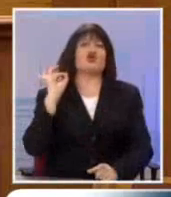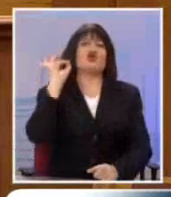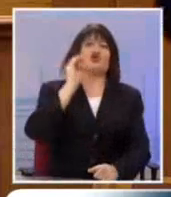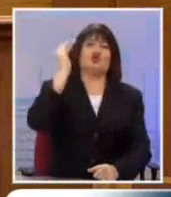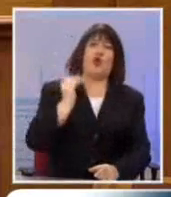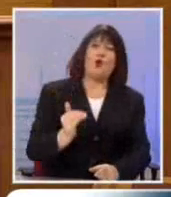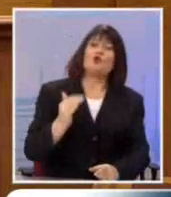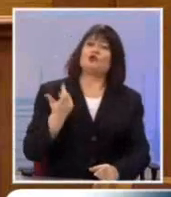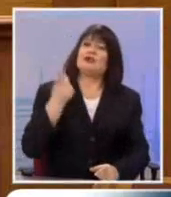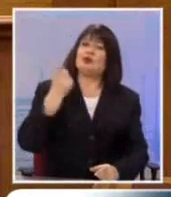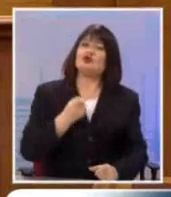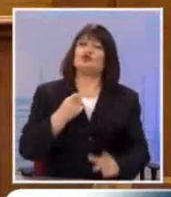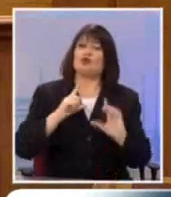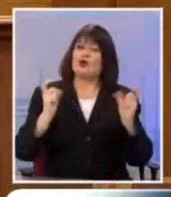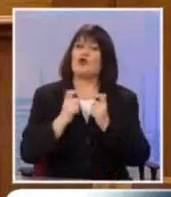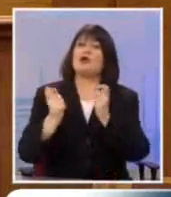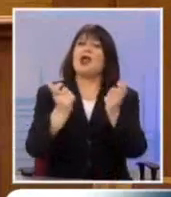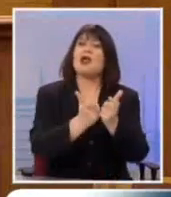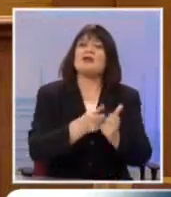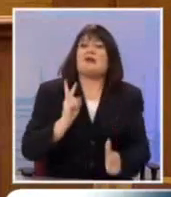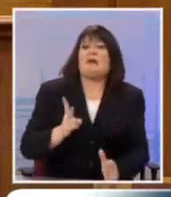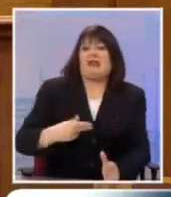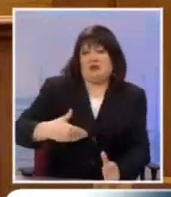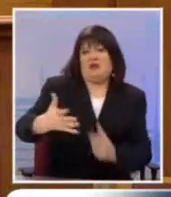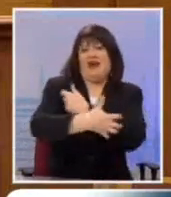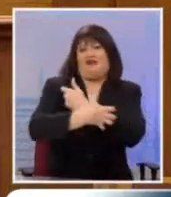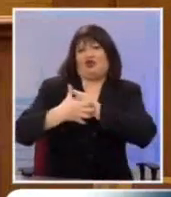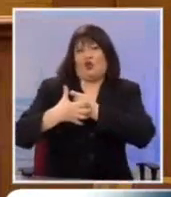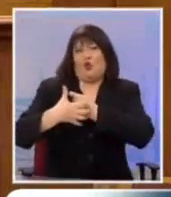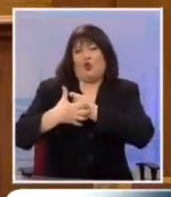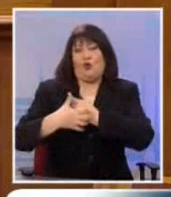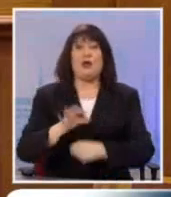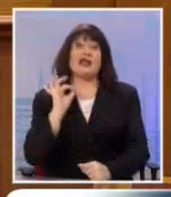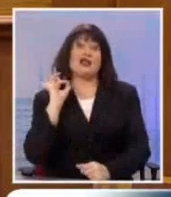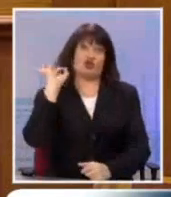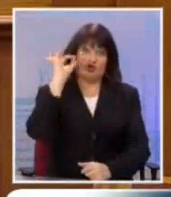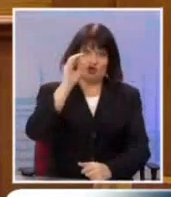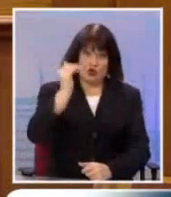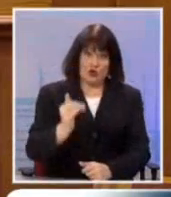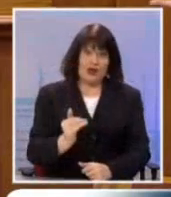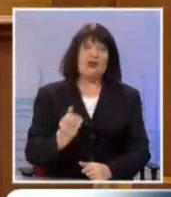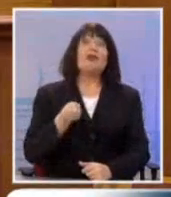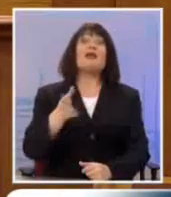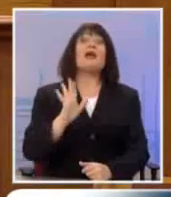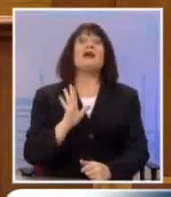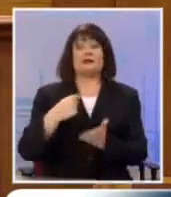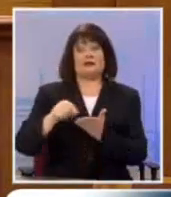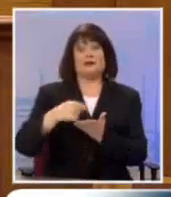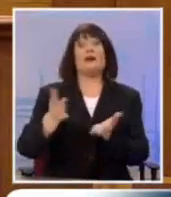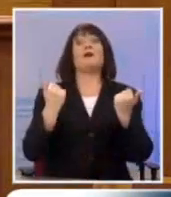το ποσοστό των οικογενειών που κινδυνεύουν για τη φτώχεια, αλλά αυτοί οι στόχοι δεν μετράνε, δεν κάνουμε